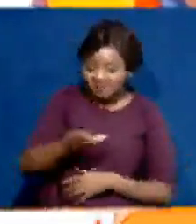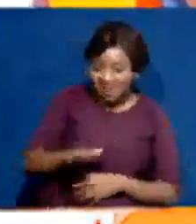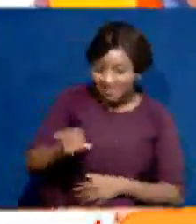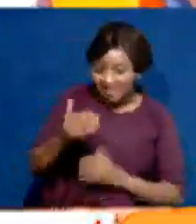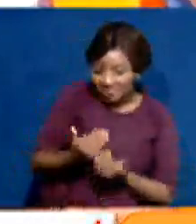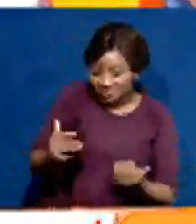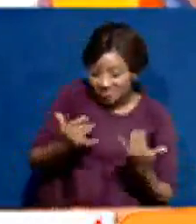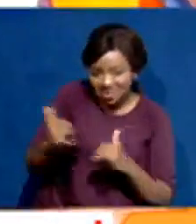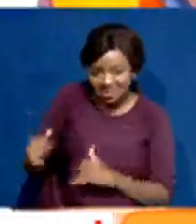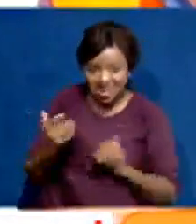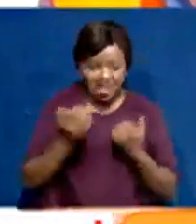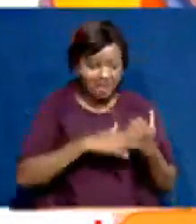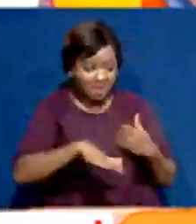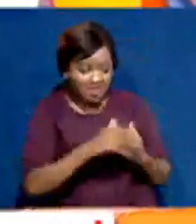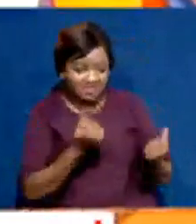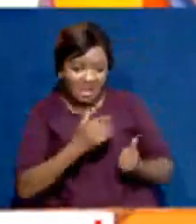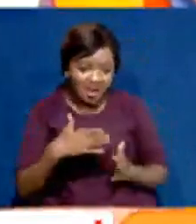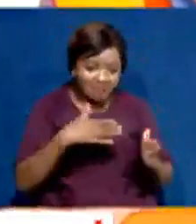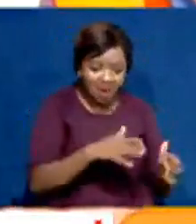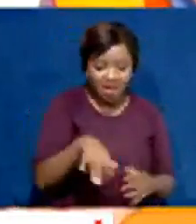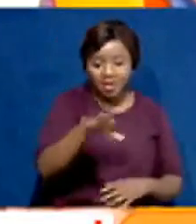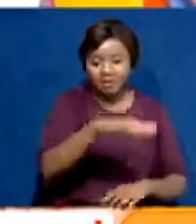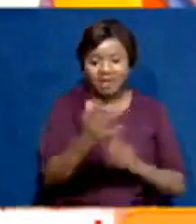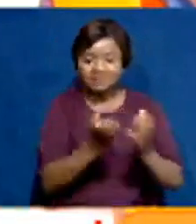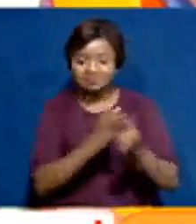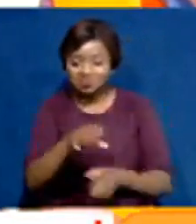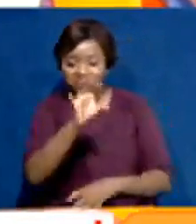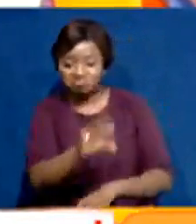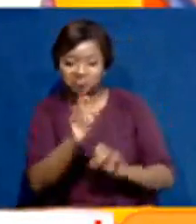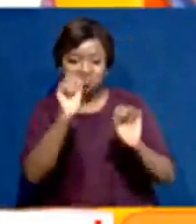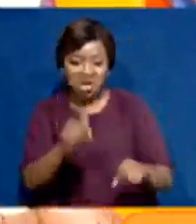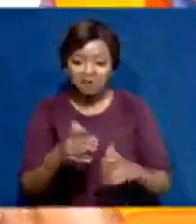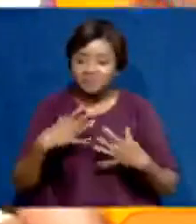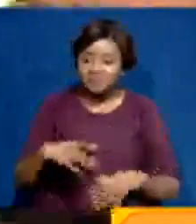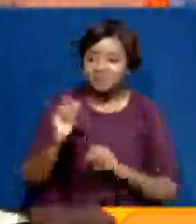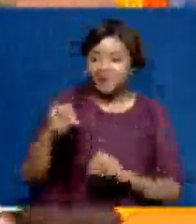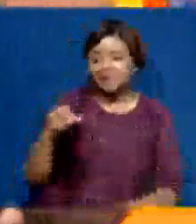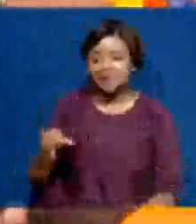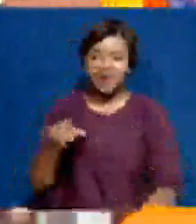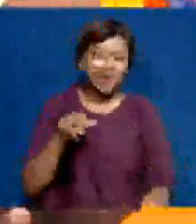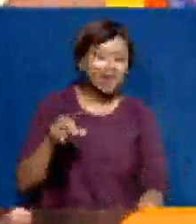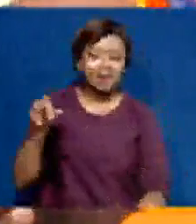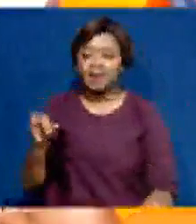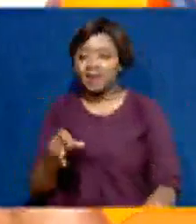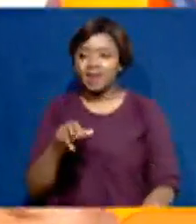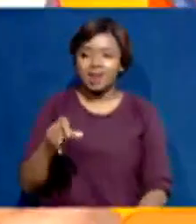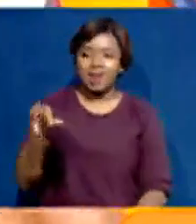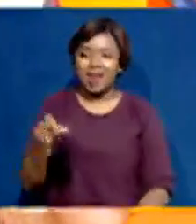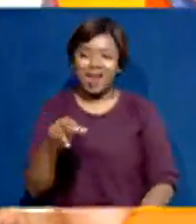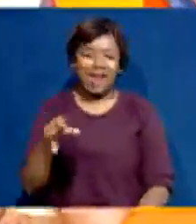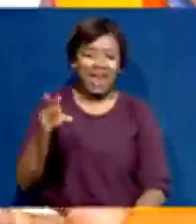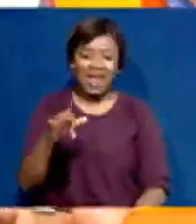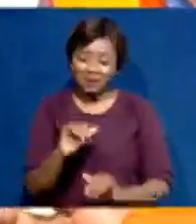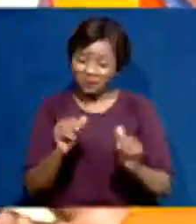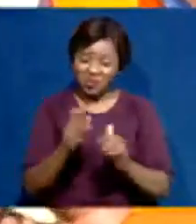za parking na sehemu za kufanyia biashara na sehemu za watu kutembea huku baharini kuko wazi.